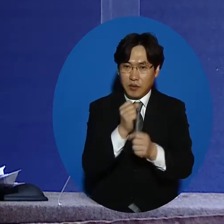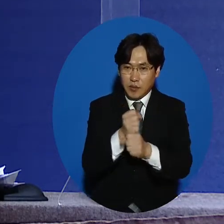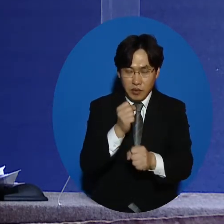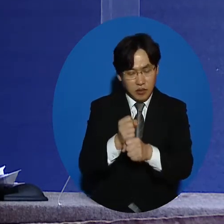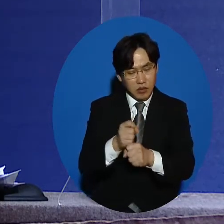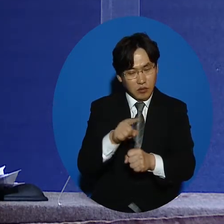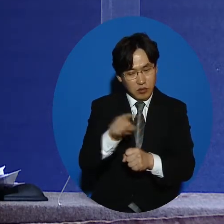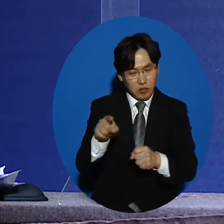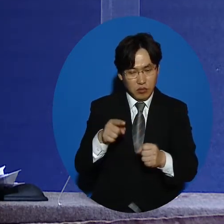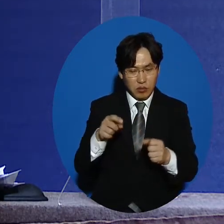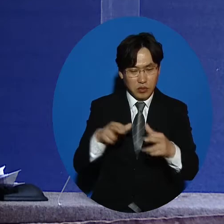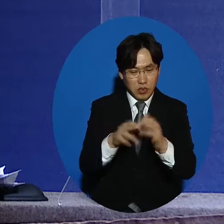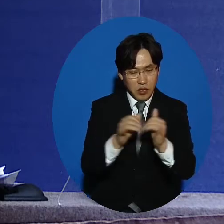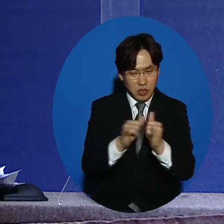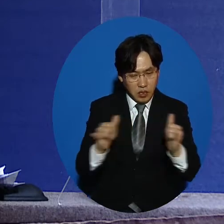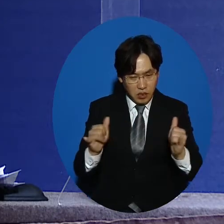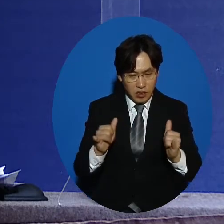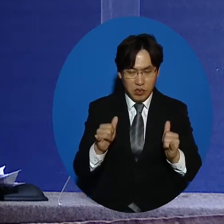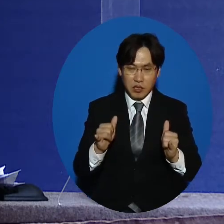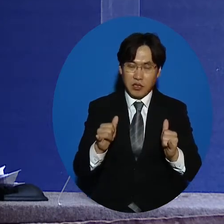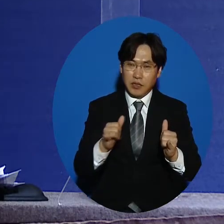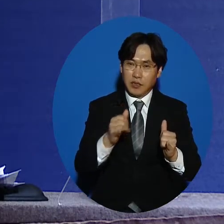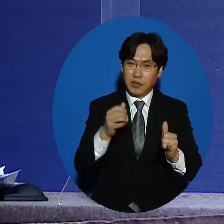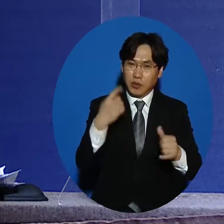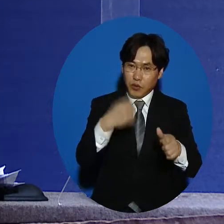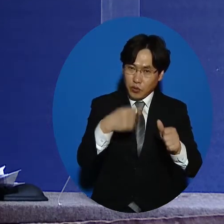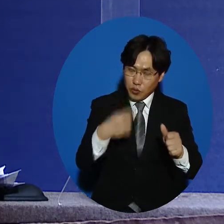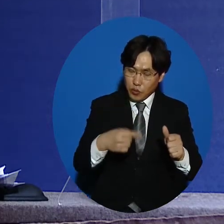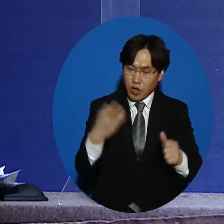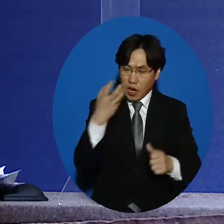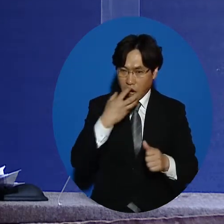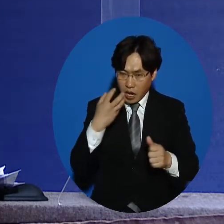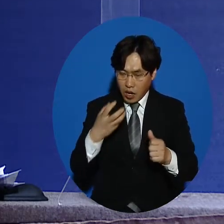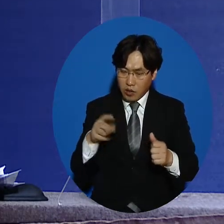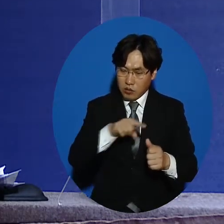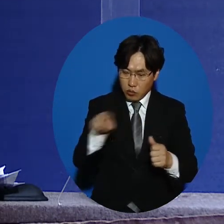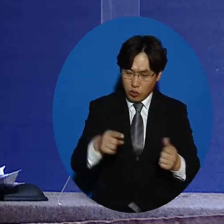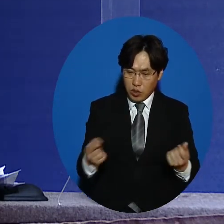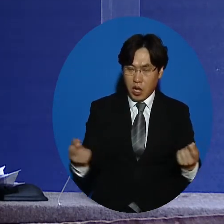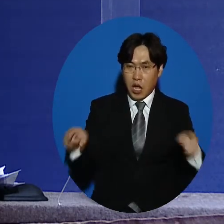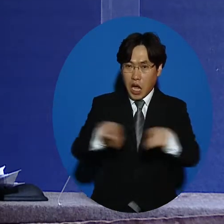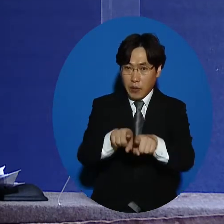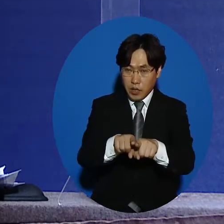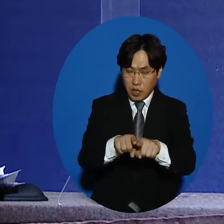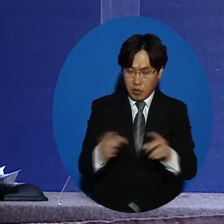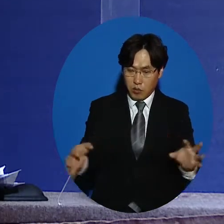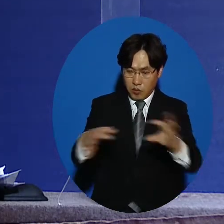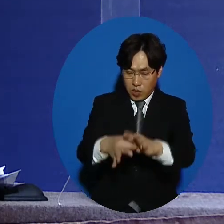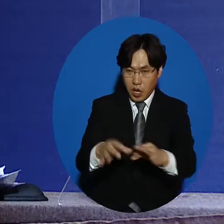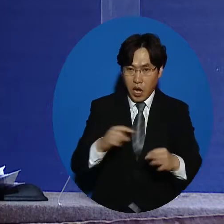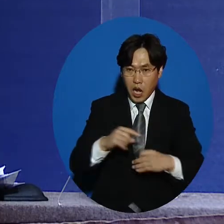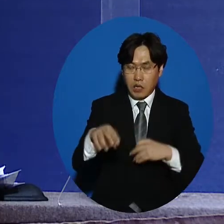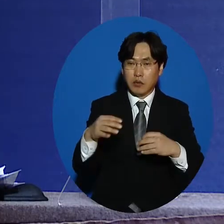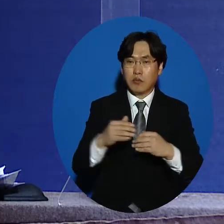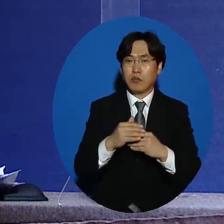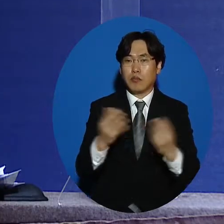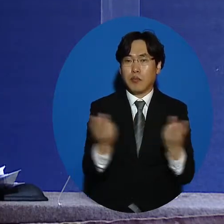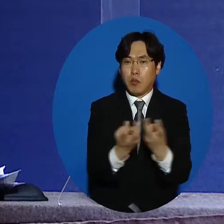것 같고 그 어떤 비장애인 그 평생 교육과 연계를 해서 질 높은 교육을 주는 그런